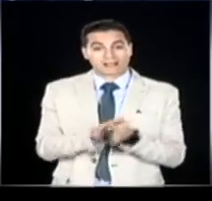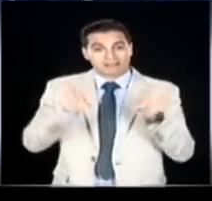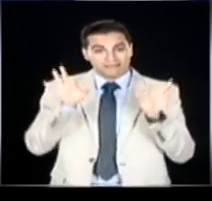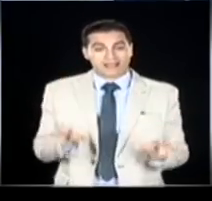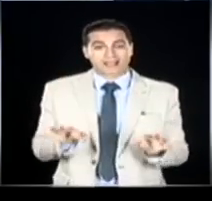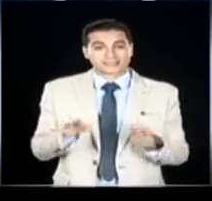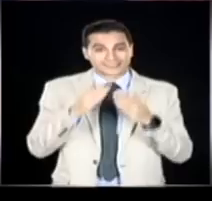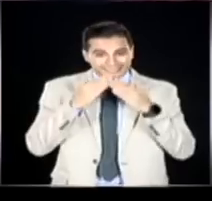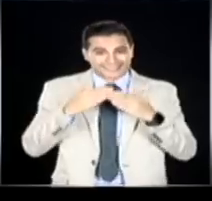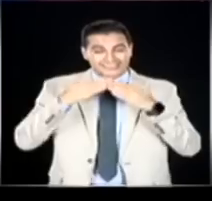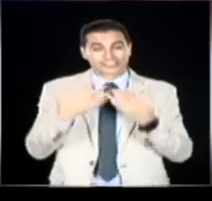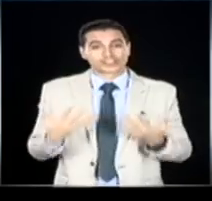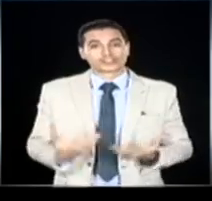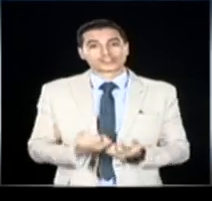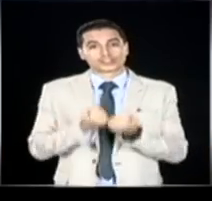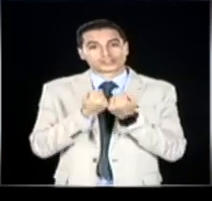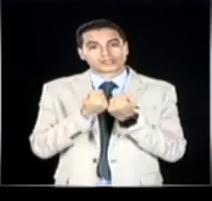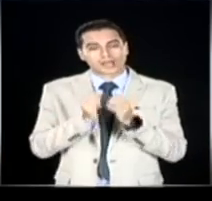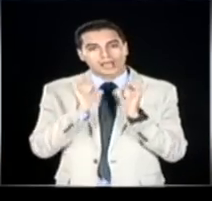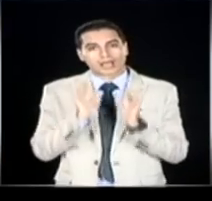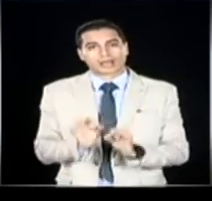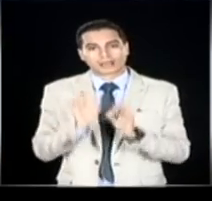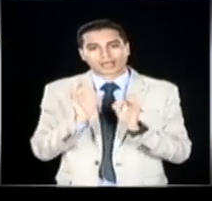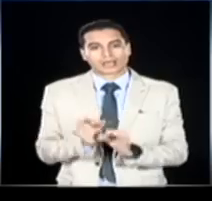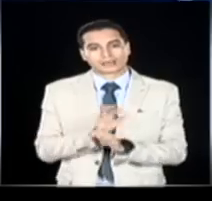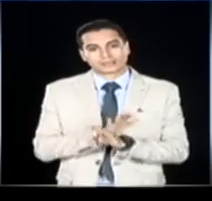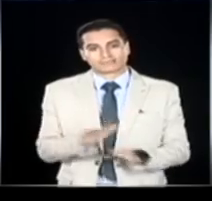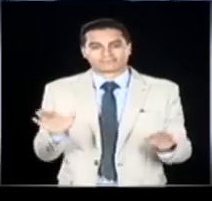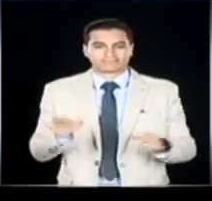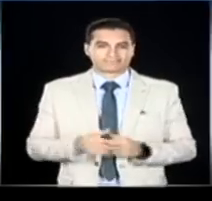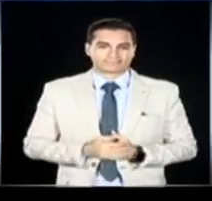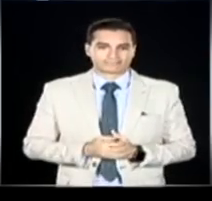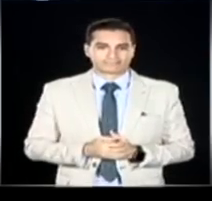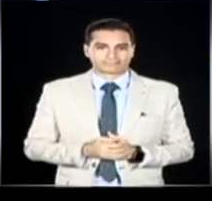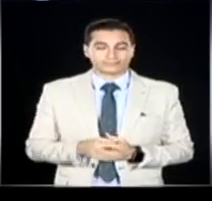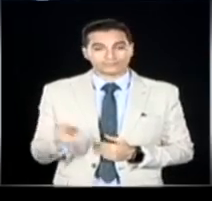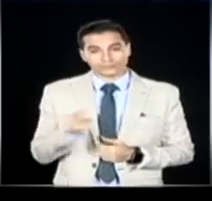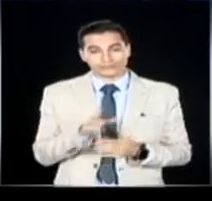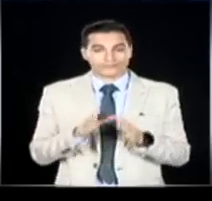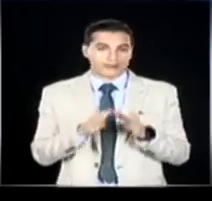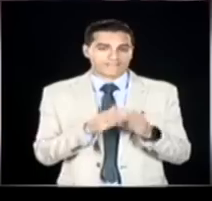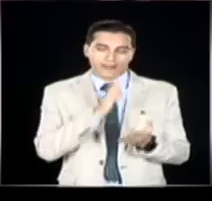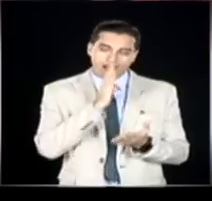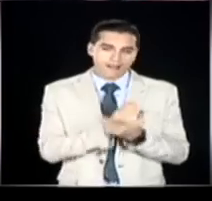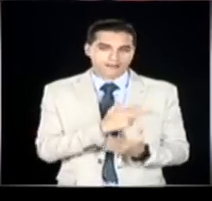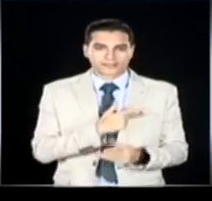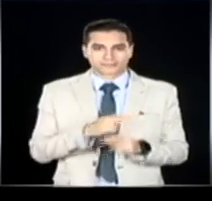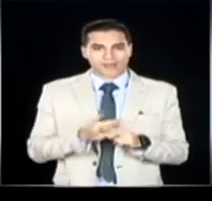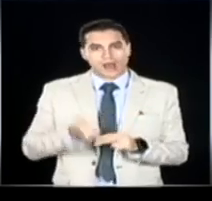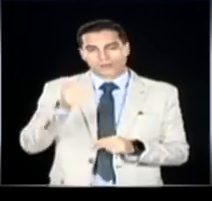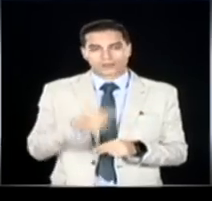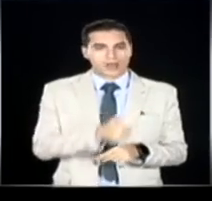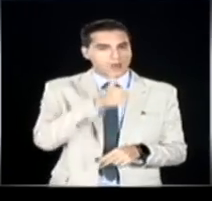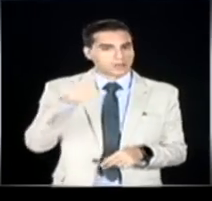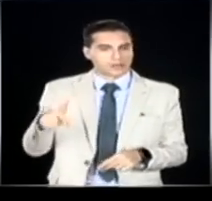نشتم لازم تبتسم جدا جدا جدا الاثنين يستحقوا اللقب الف مبروك عليهم